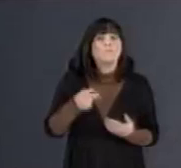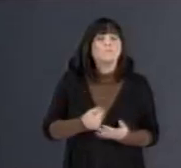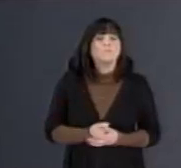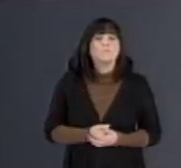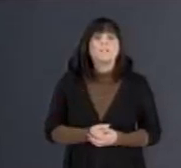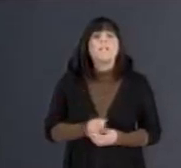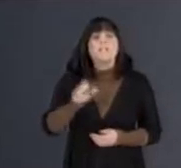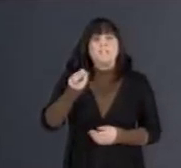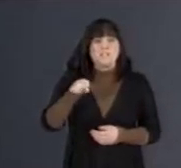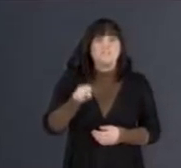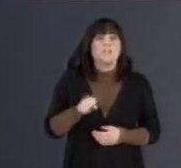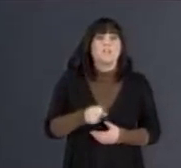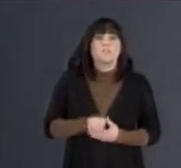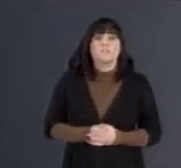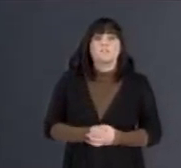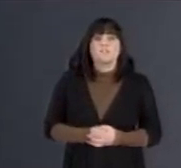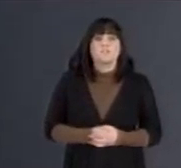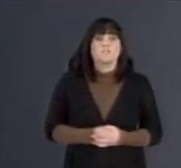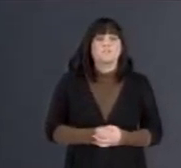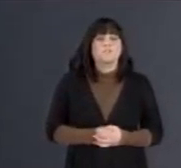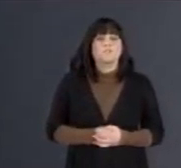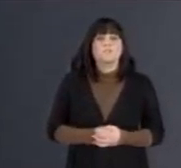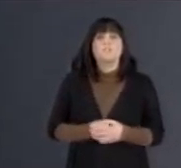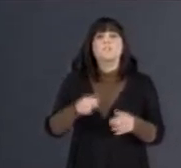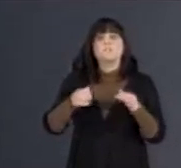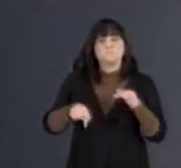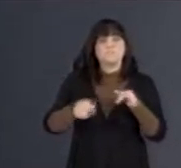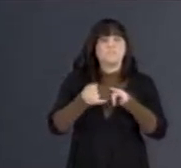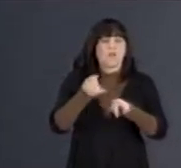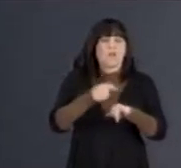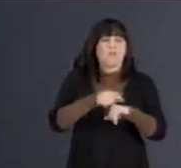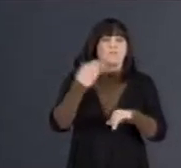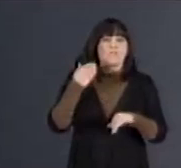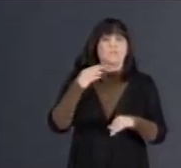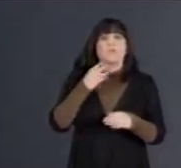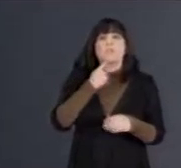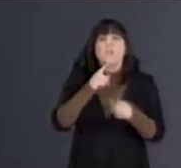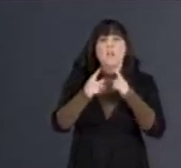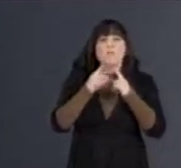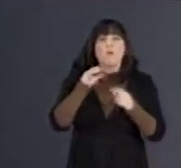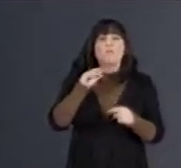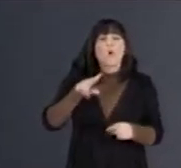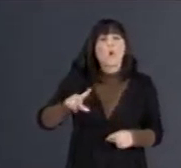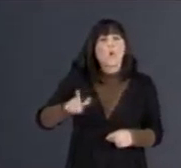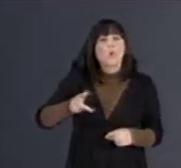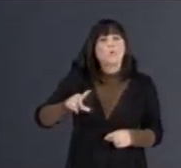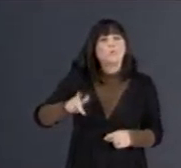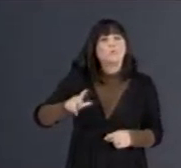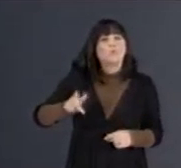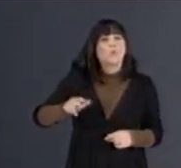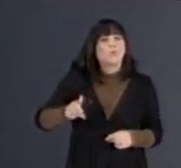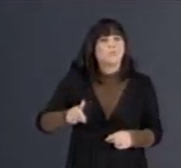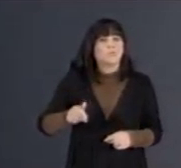-sammien, tiħi s-sakhu daħl-aħħar jiet t-sammien għafna l-korruzzjoni u l-fat li natat proklam